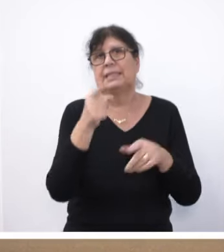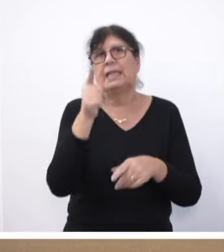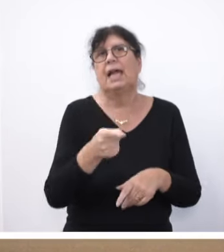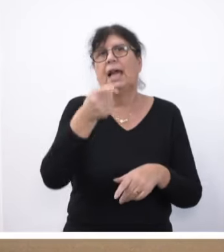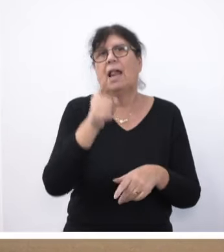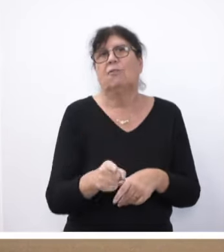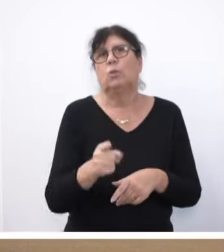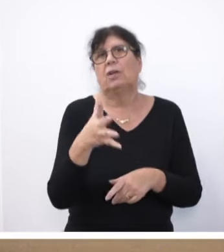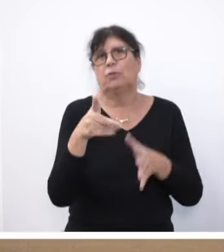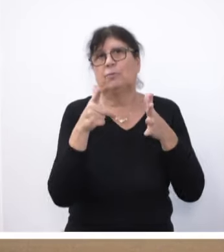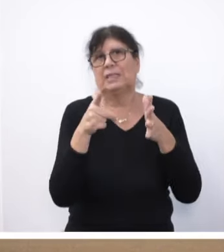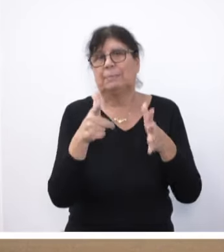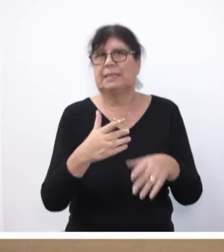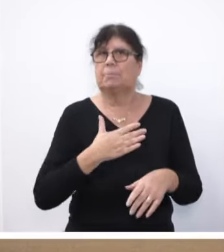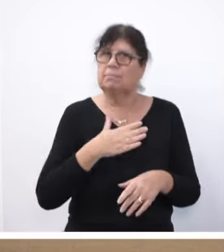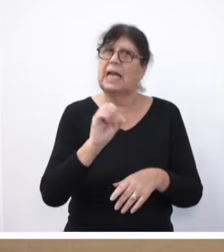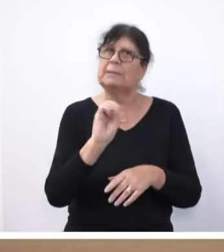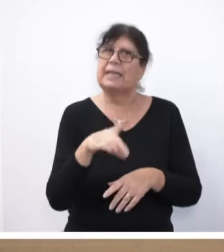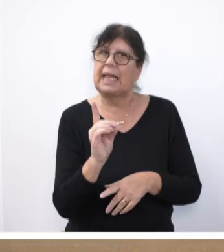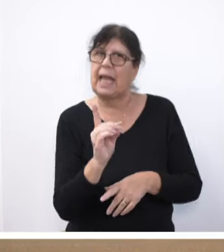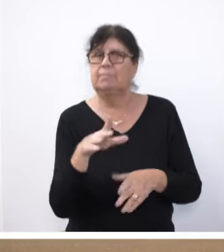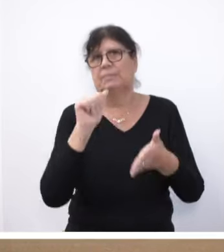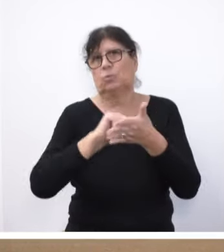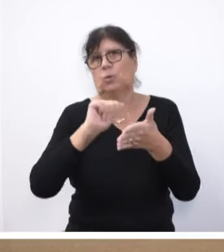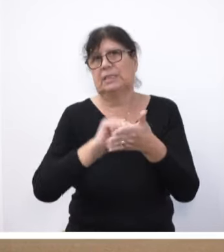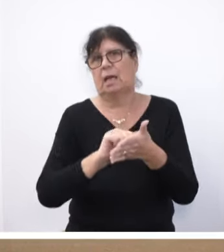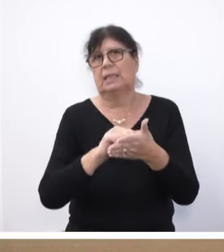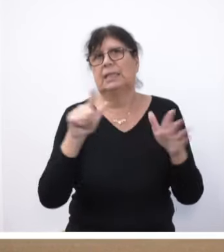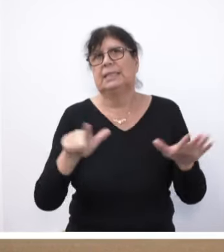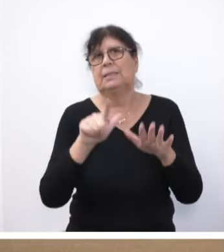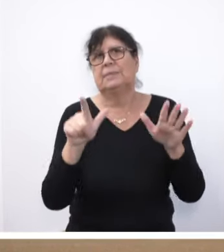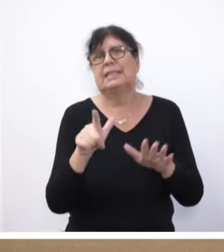17/1175. Hat die SPD-Landtagsfraktion mit der Drucksache